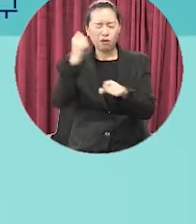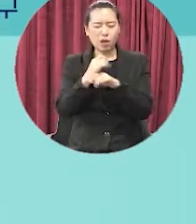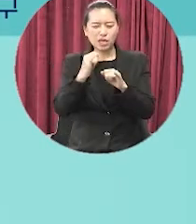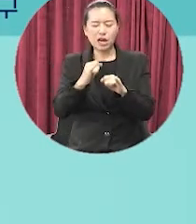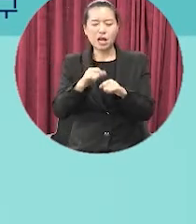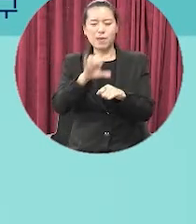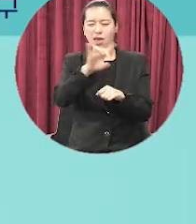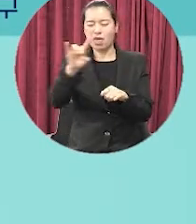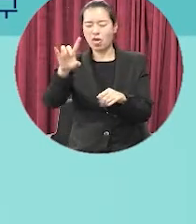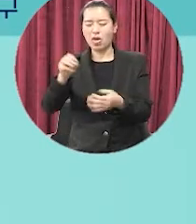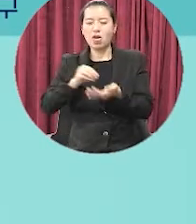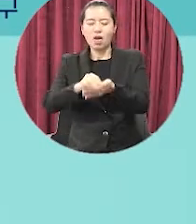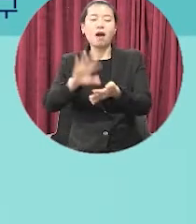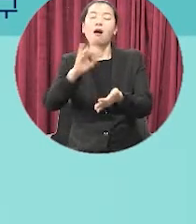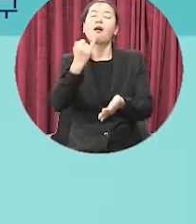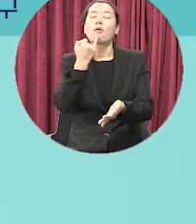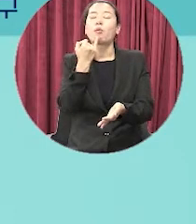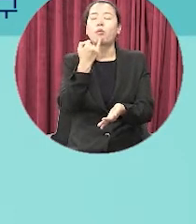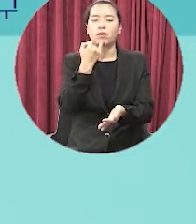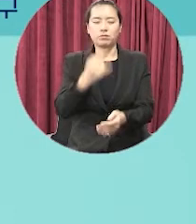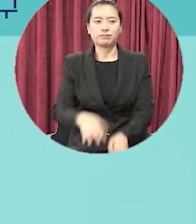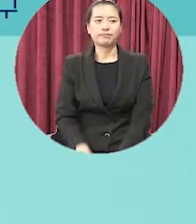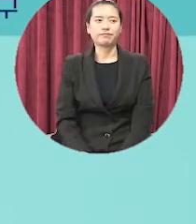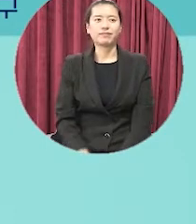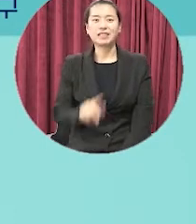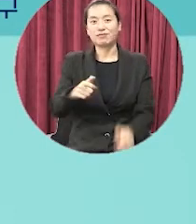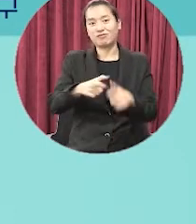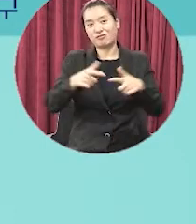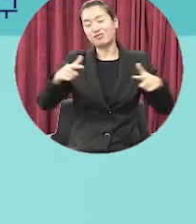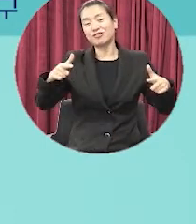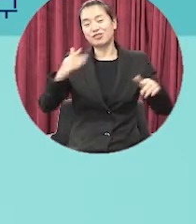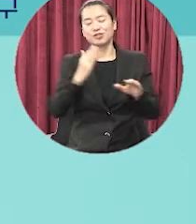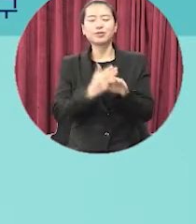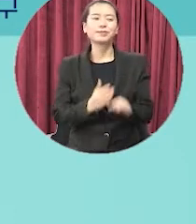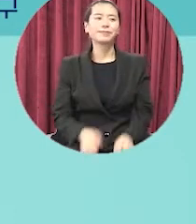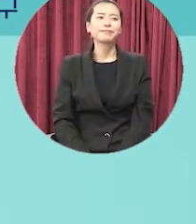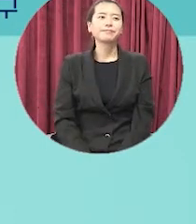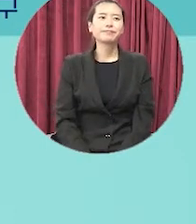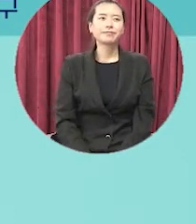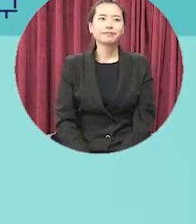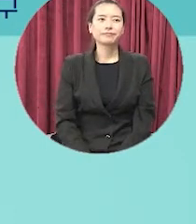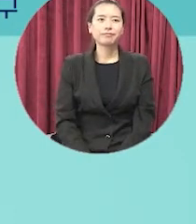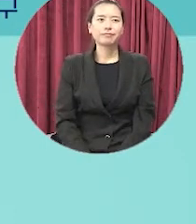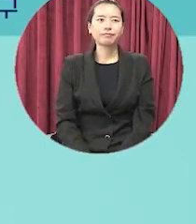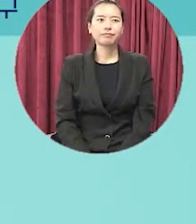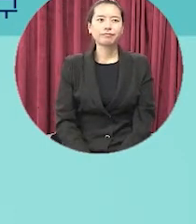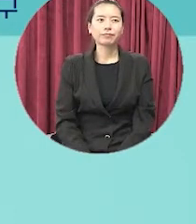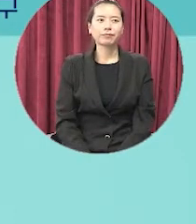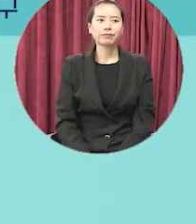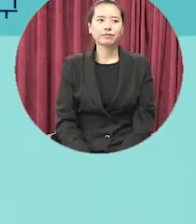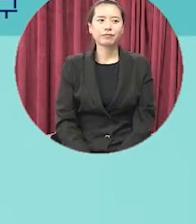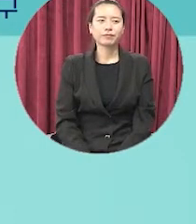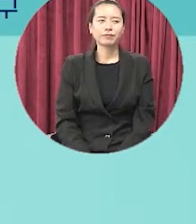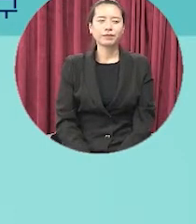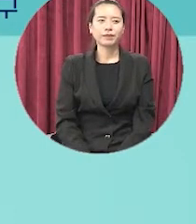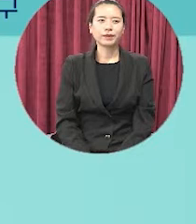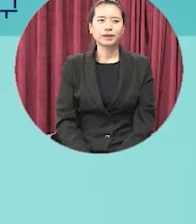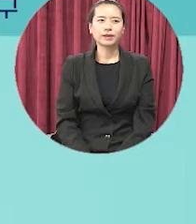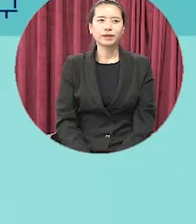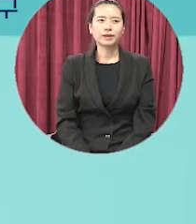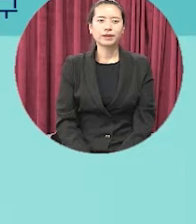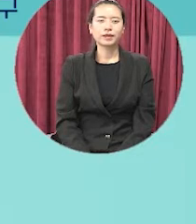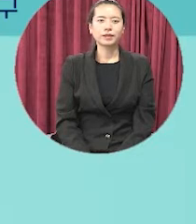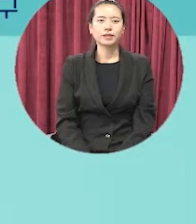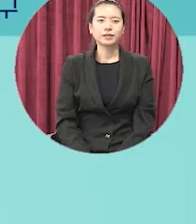집안은 점점 넓히고 어 있는 추세인 거고요 네 그런 내용이 거고 그다음에 어 이과 2rd 다